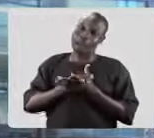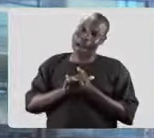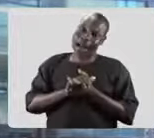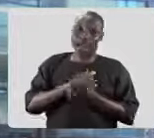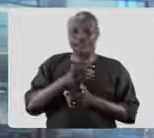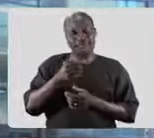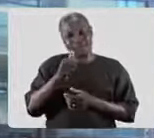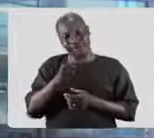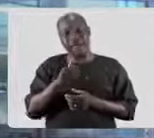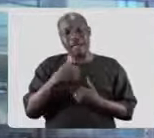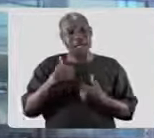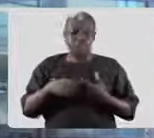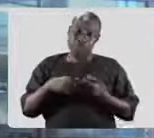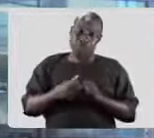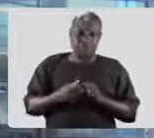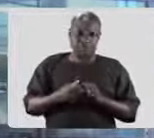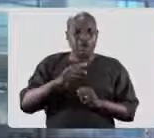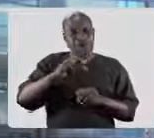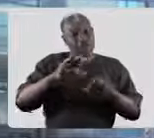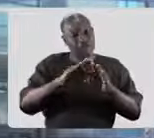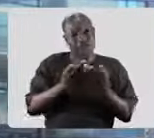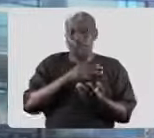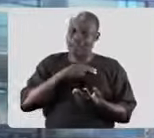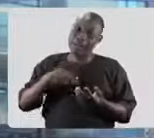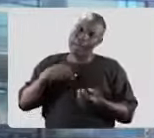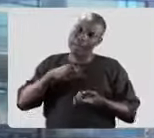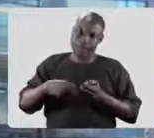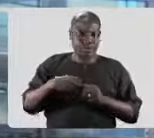samwo so ono obusiani bi ene anya samwo